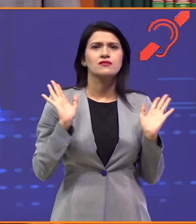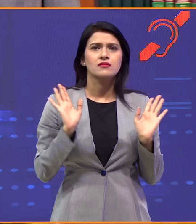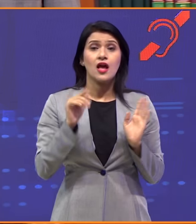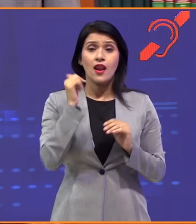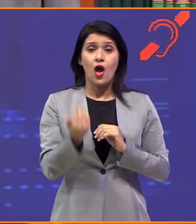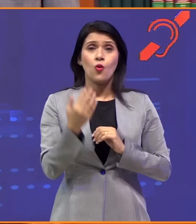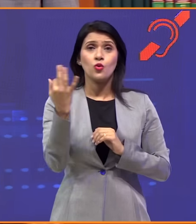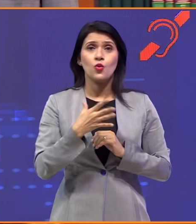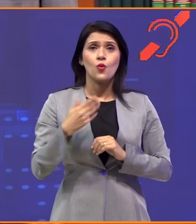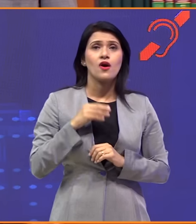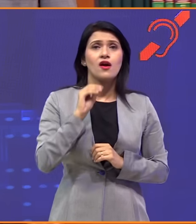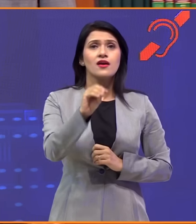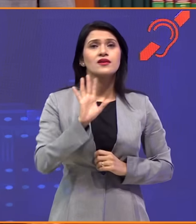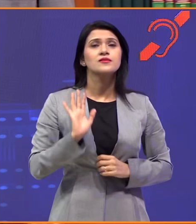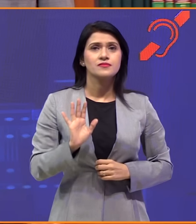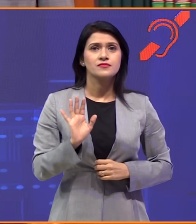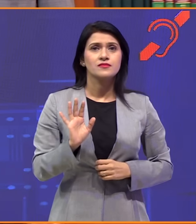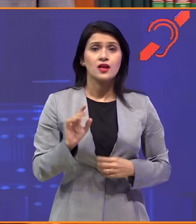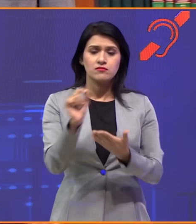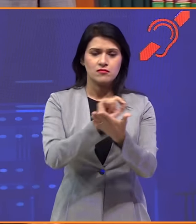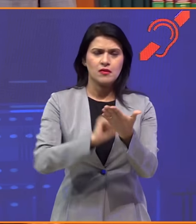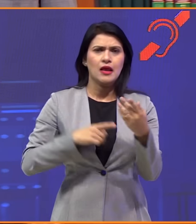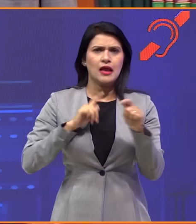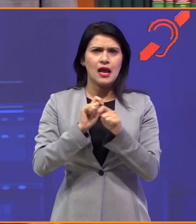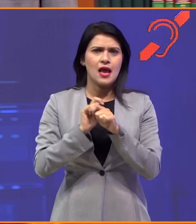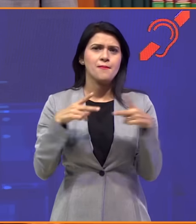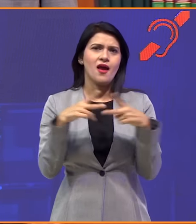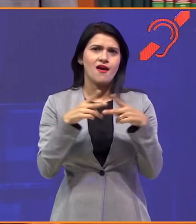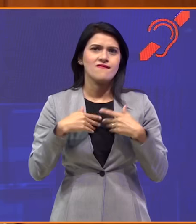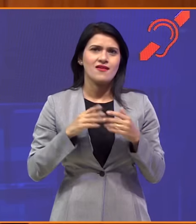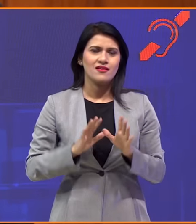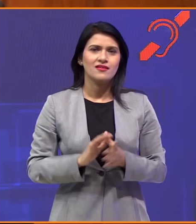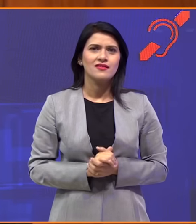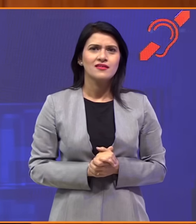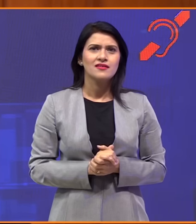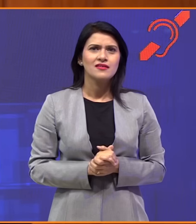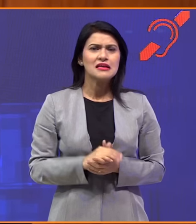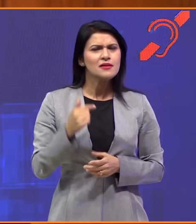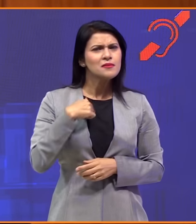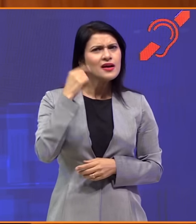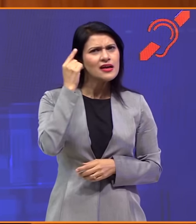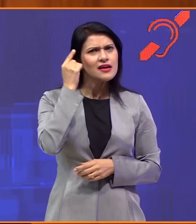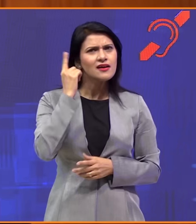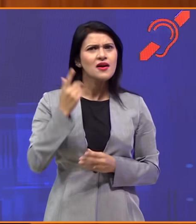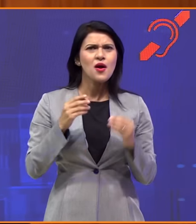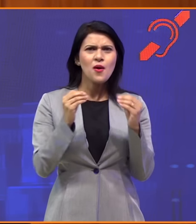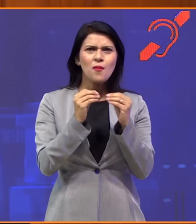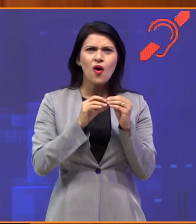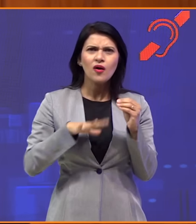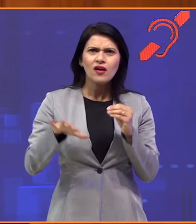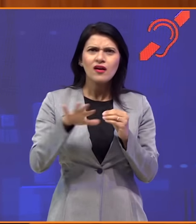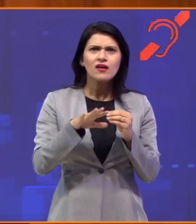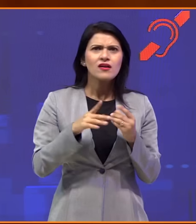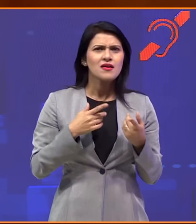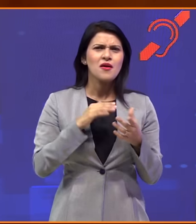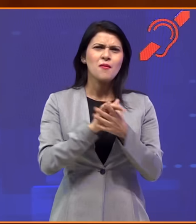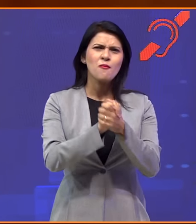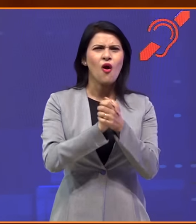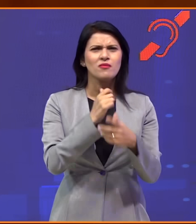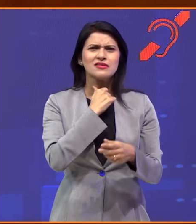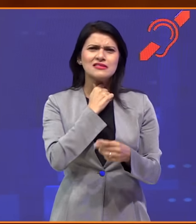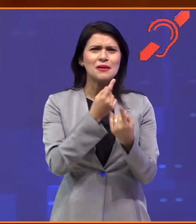रोल तुम करोगे उसके स्क्रिप्ट पर काम चल रहा है मेरा अब मेरे दिमाग में आया कि बंबई शहर में ऐसे ऐसे वादे तो बड़े